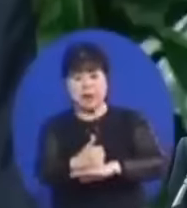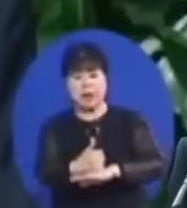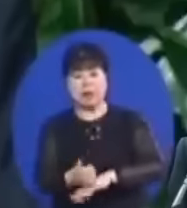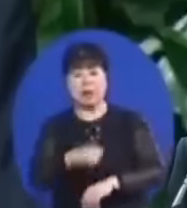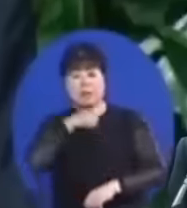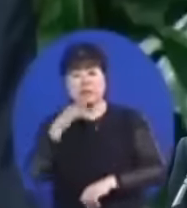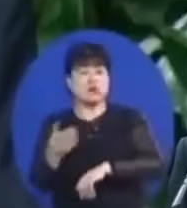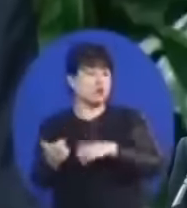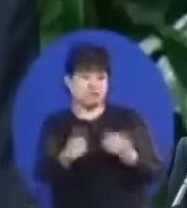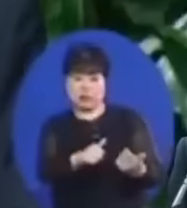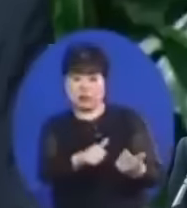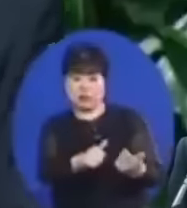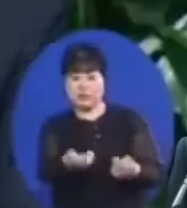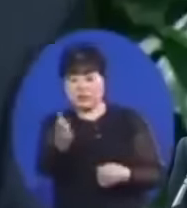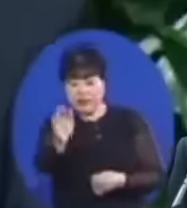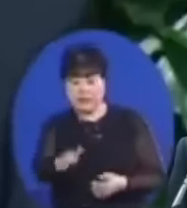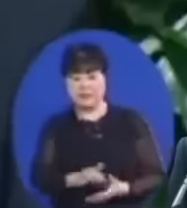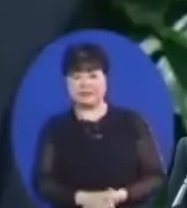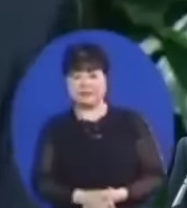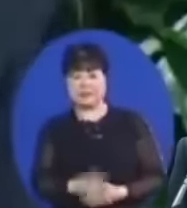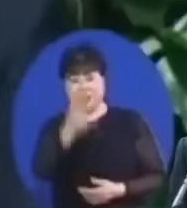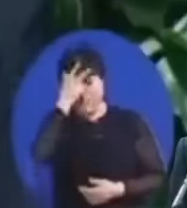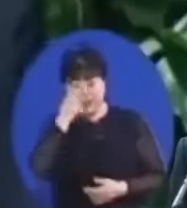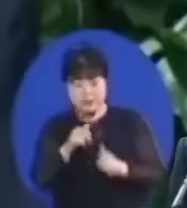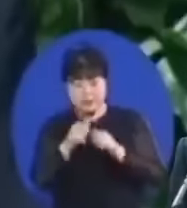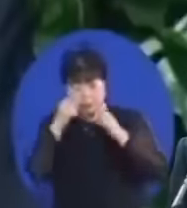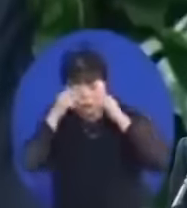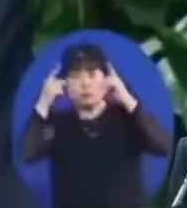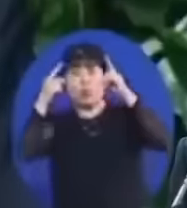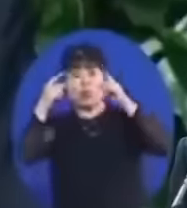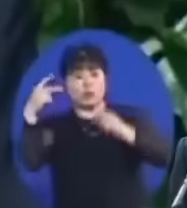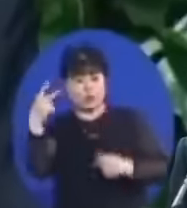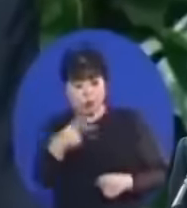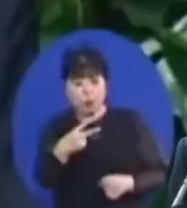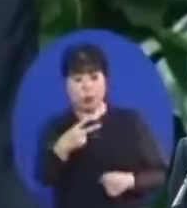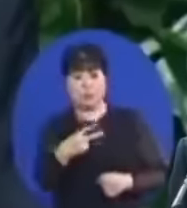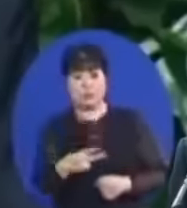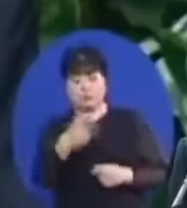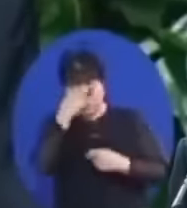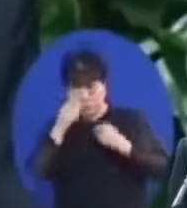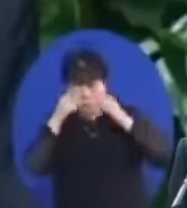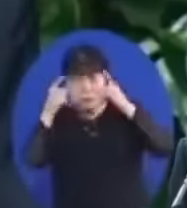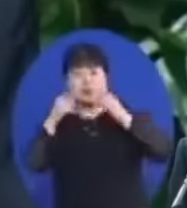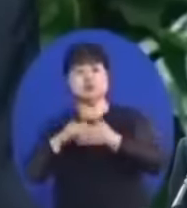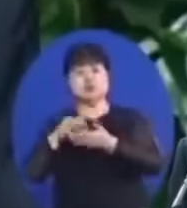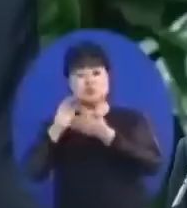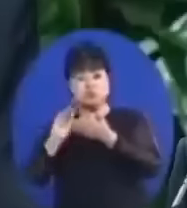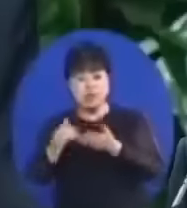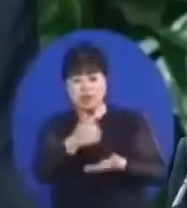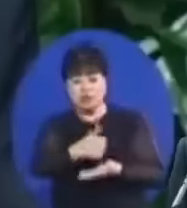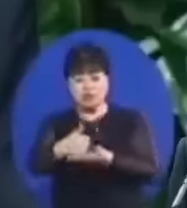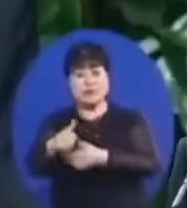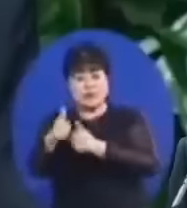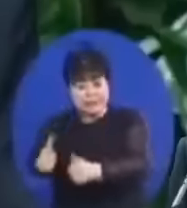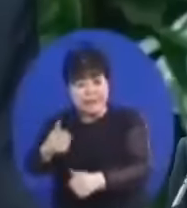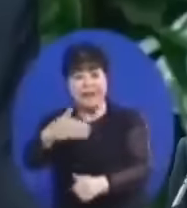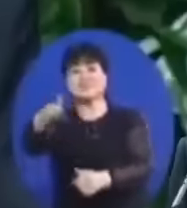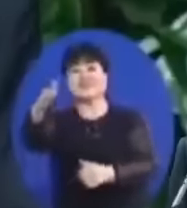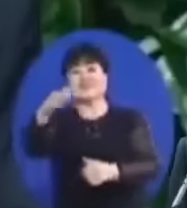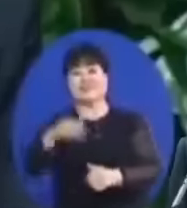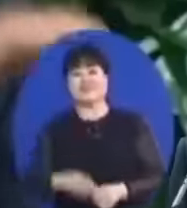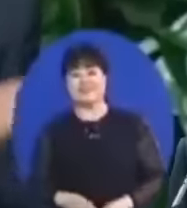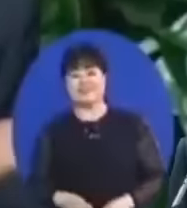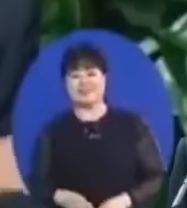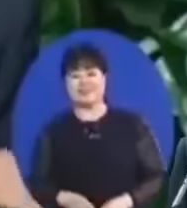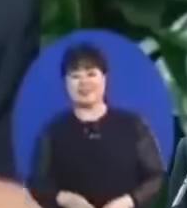늙어서 죽지 않습니까? 그런데 바디메오는 눈만 뜬 것이 아닙니다. 눈을 뜨고 난 다음에는 주님을 따라가기 시작해서